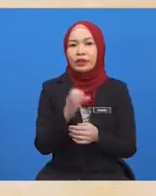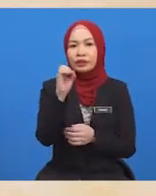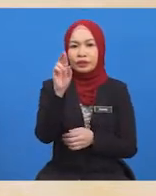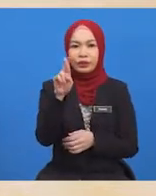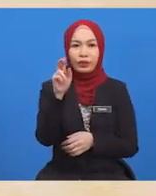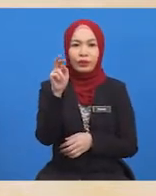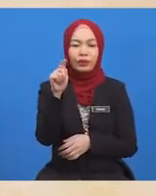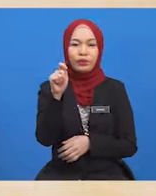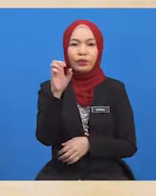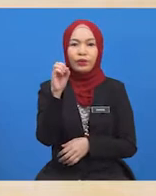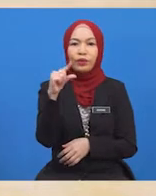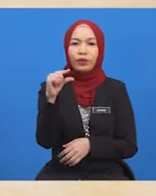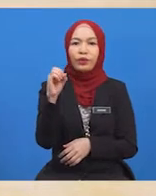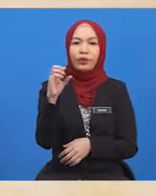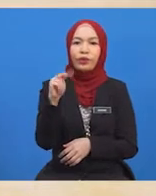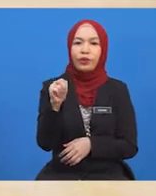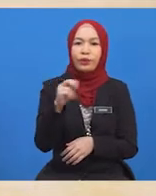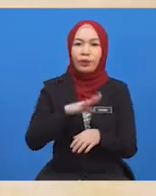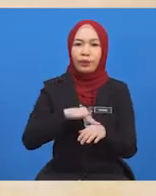objek tersebut pada